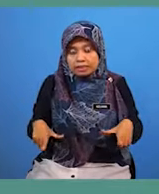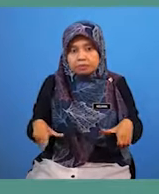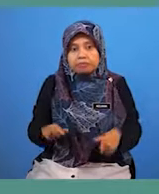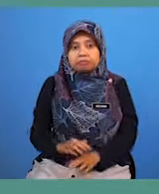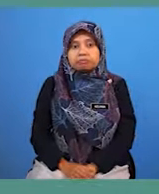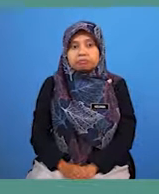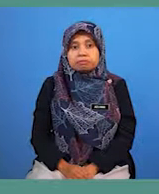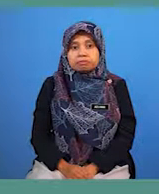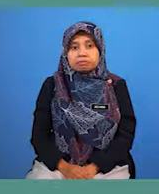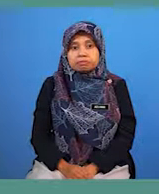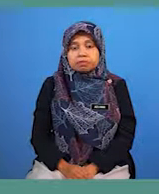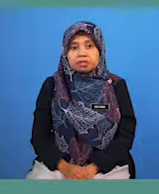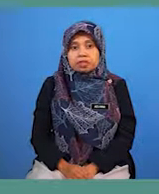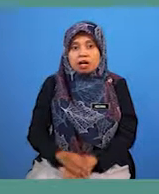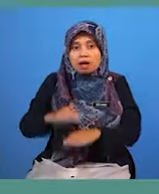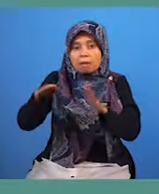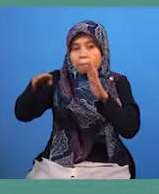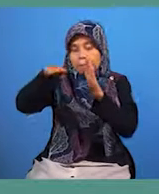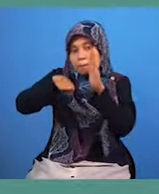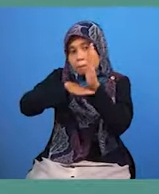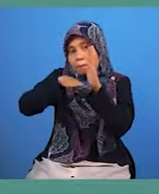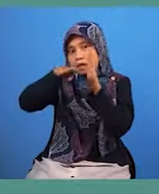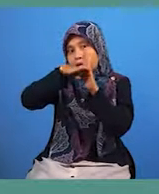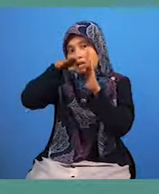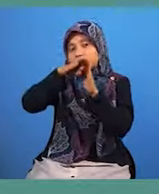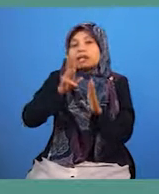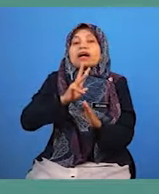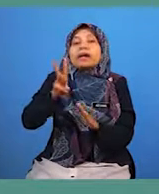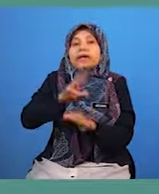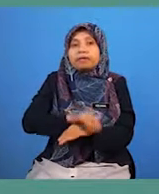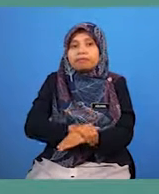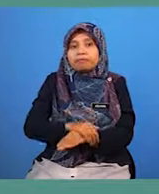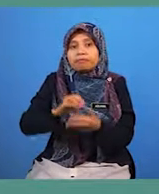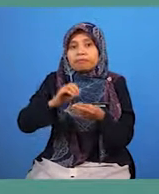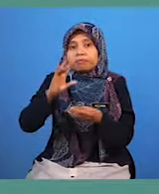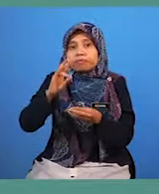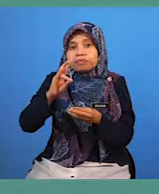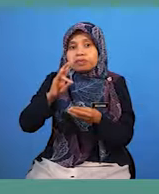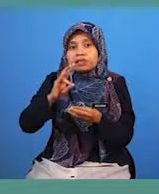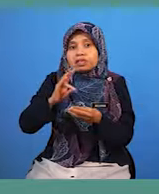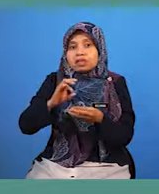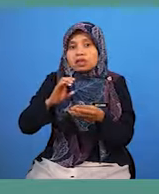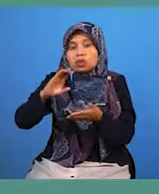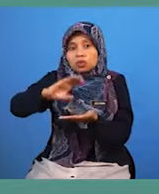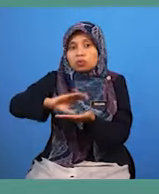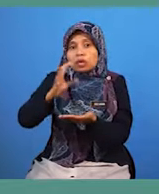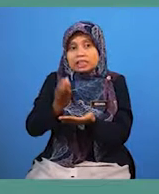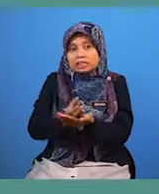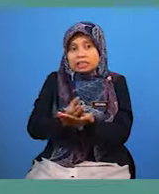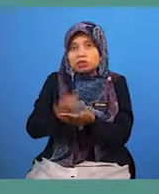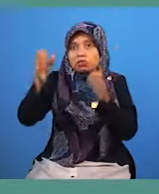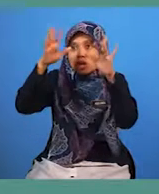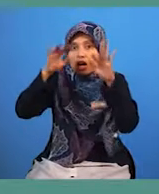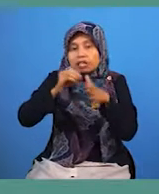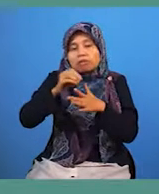lokasi diambil, yang keenam, paras air yang dipilih, ketujuh, cuaca ketika kita